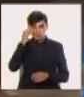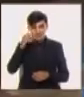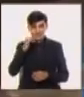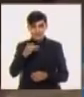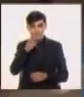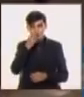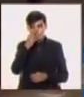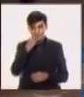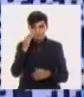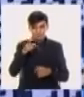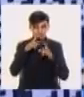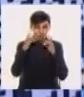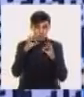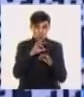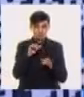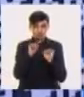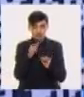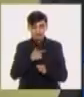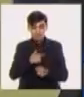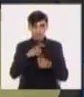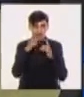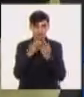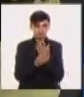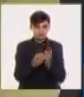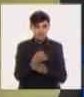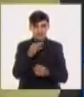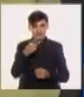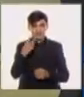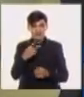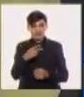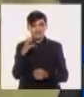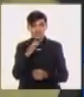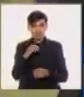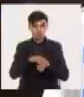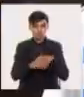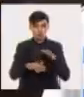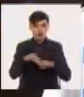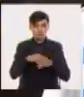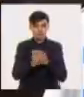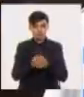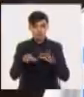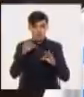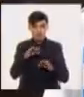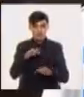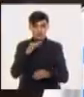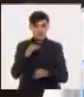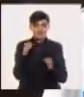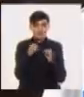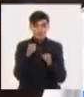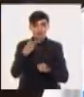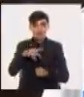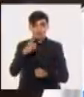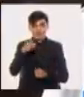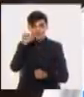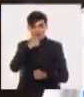мерам профилактики, таким как ношение масок и 20-секундному мытью рук. Возможно, зимой 2021